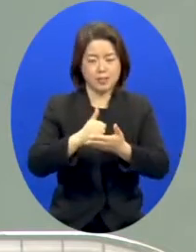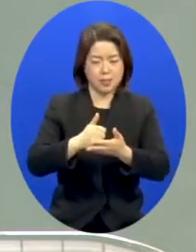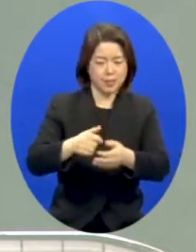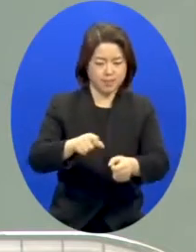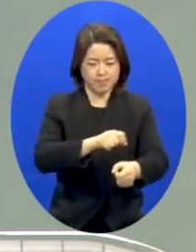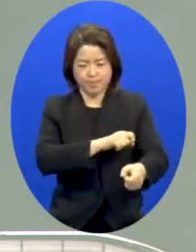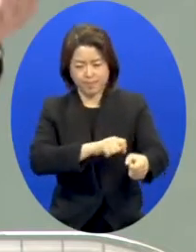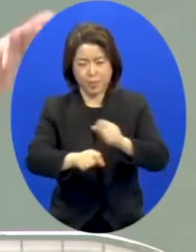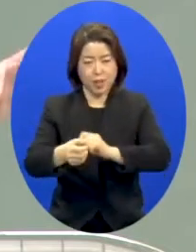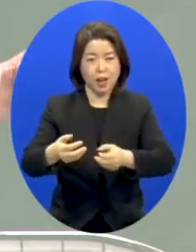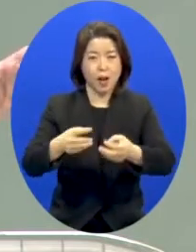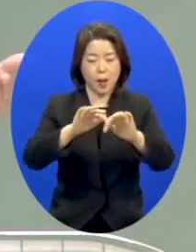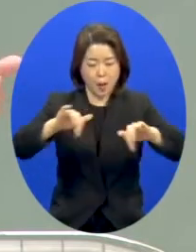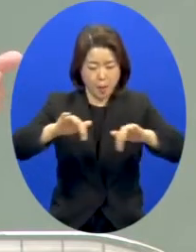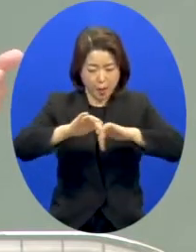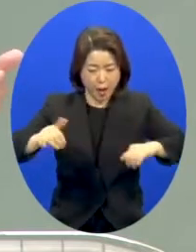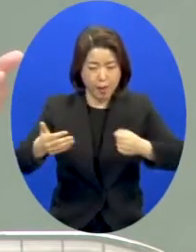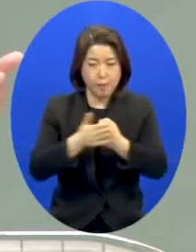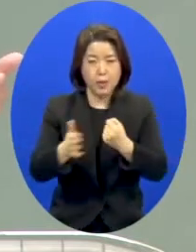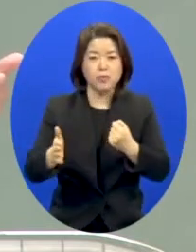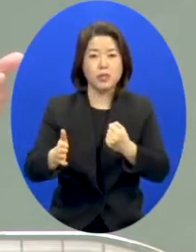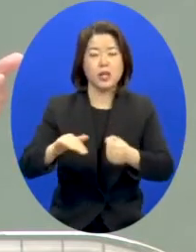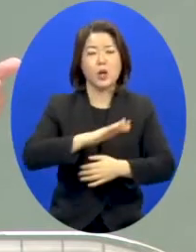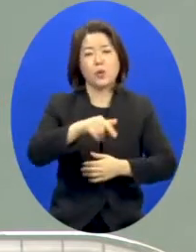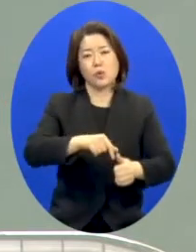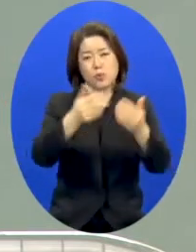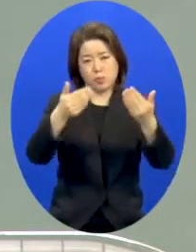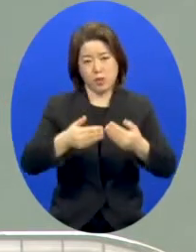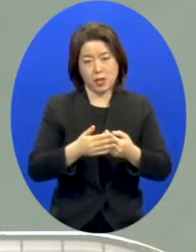그리고 지금 세계가 놀랄 만한 나라가 되었습니다